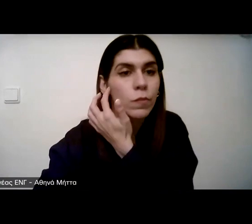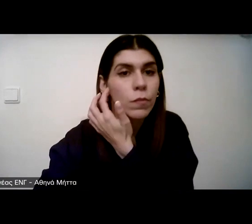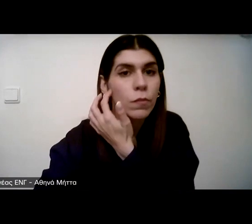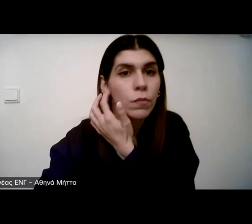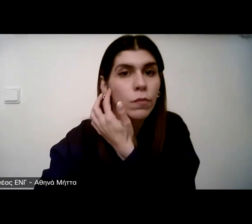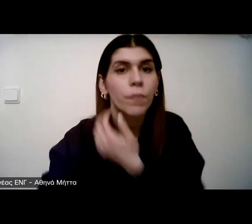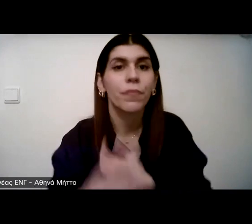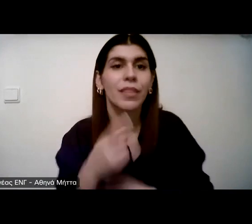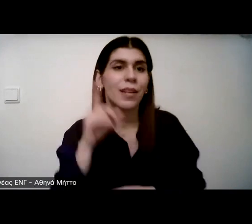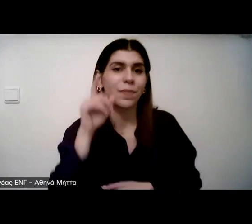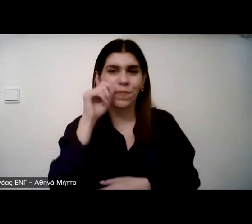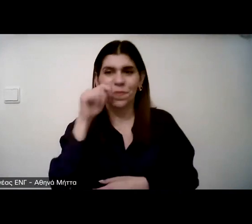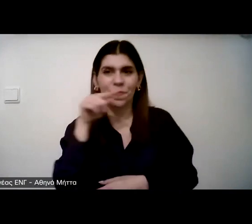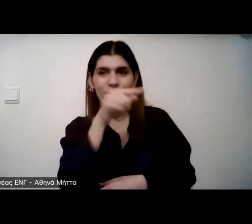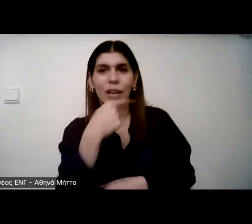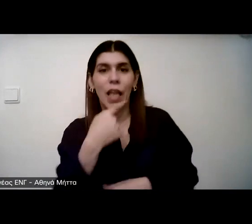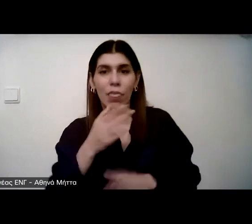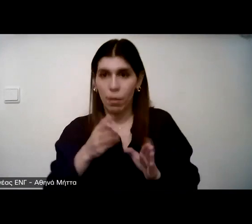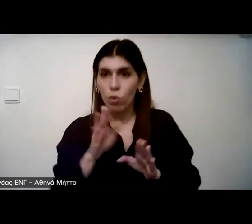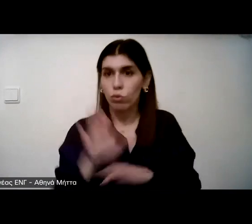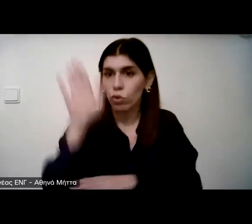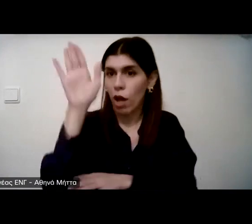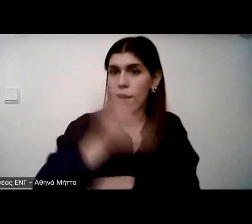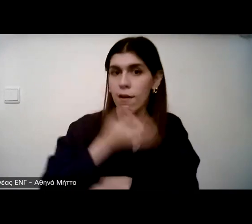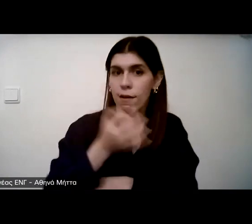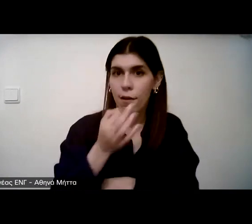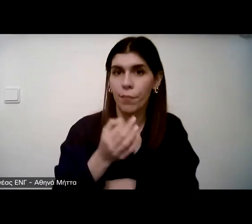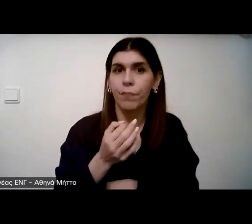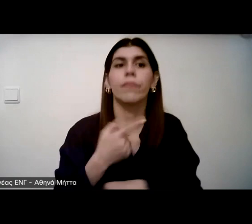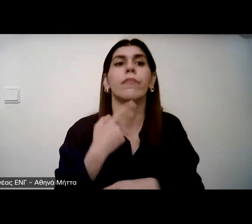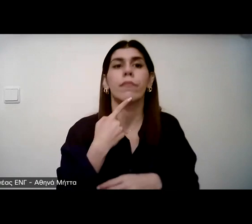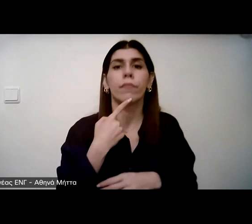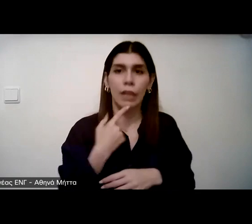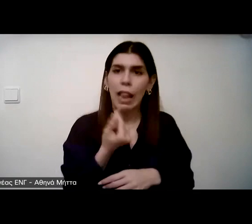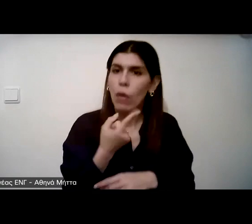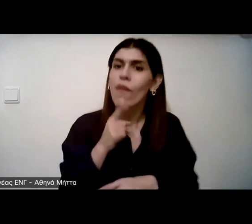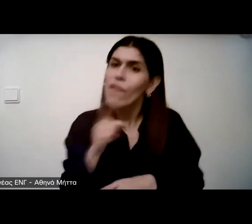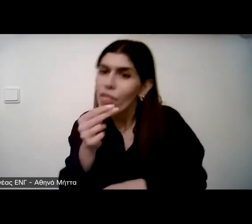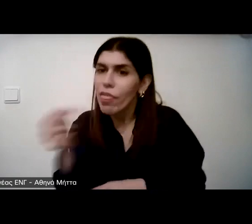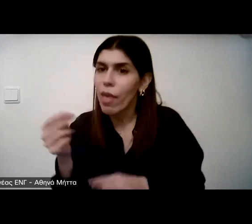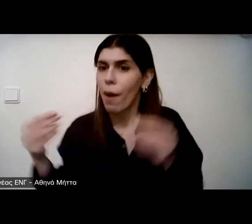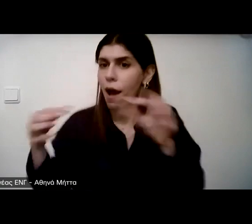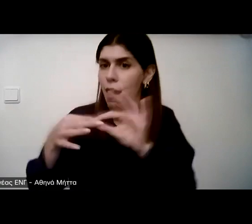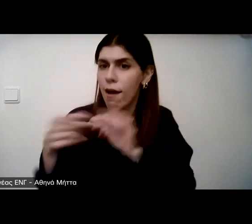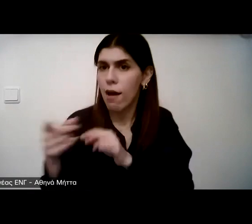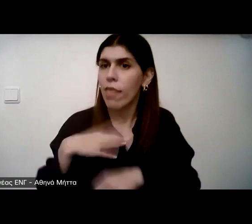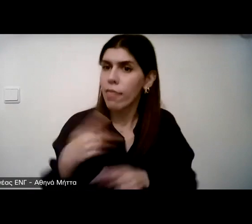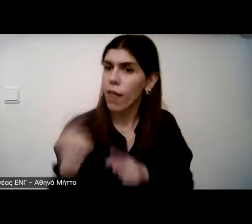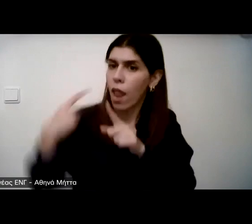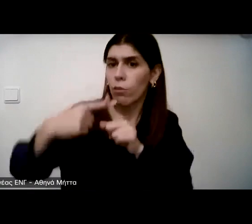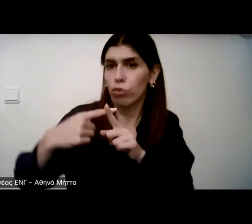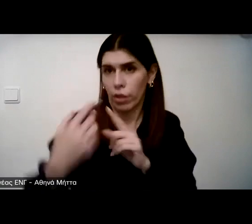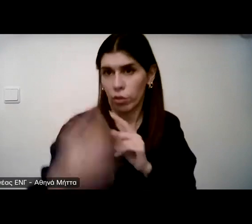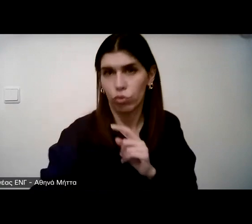λίγο να ολοκληρώσουμε. Πάνω σε αυτό θα πω. Εγώ θέλω μια ερώτηση. Πάντως αυτό λοιπόν θα ήθελα να πω το